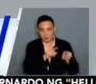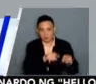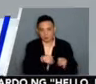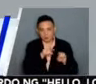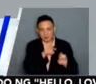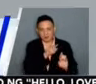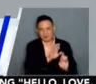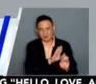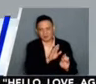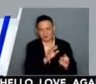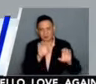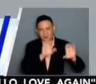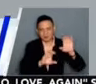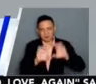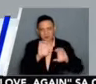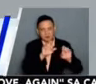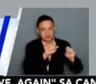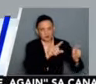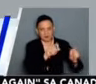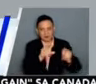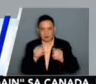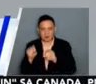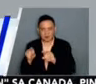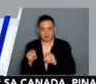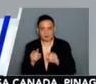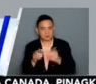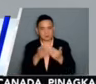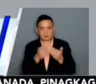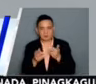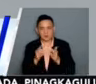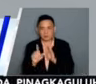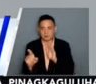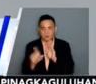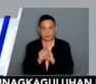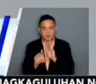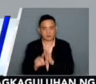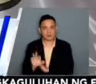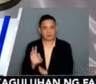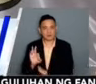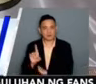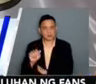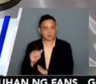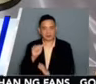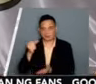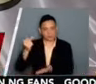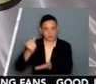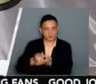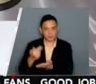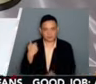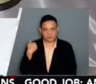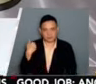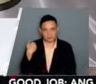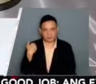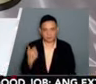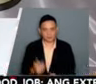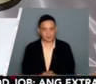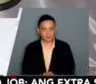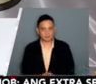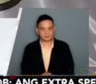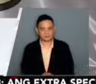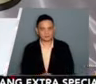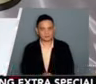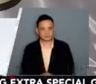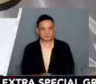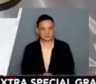iba pang dialysis centers kahit na ito ay pinagbabawal ng Food and Drug Administration. Kung ito ay hindi subok at